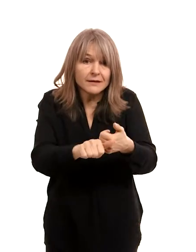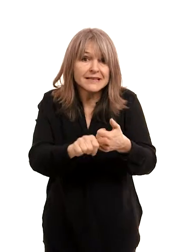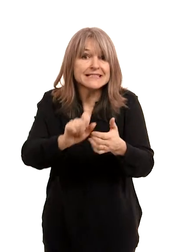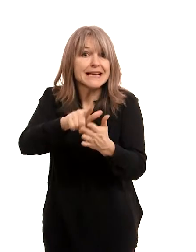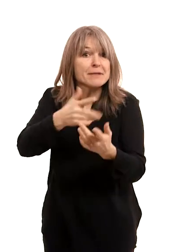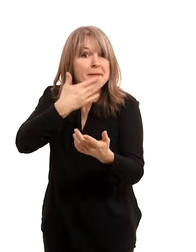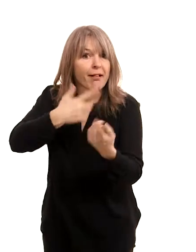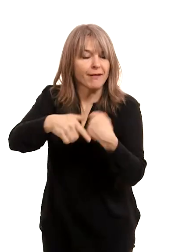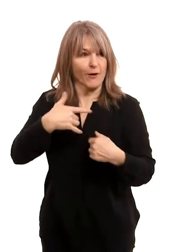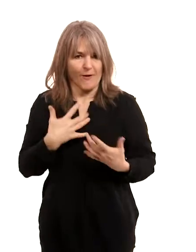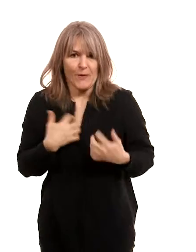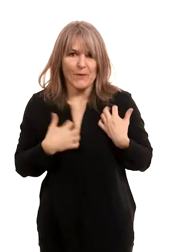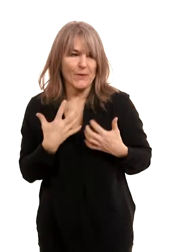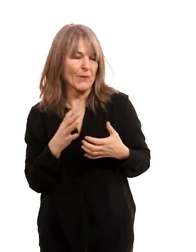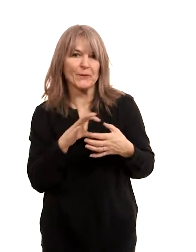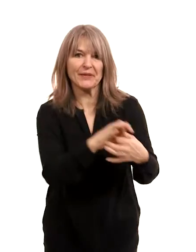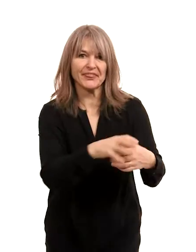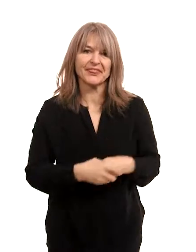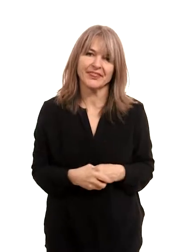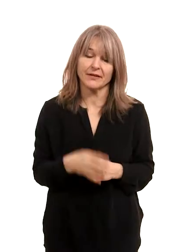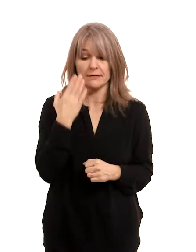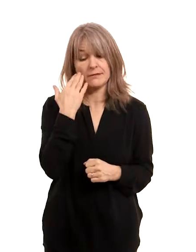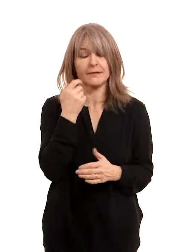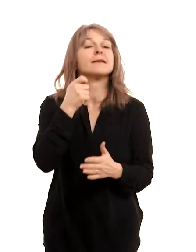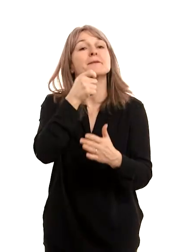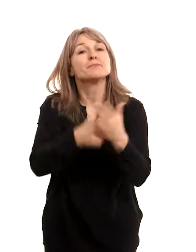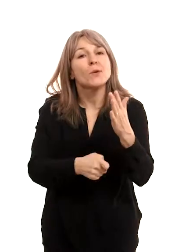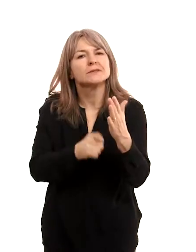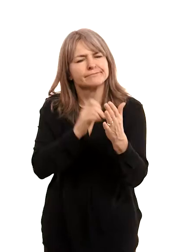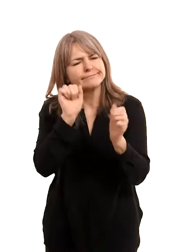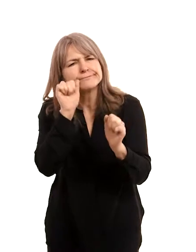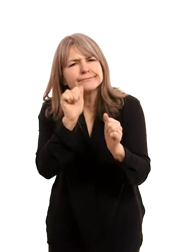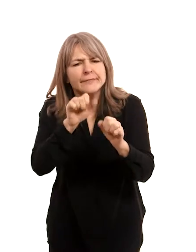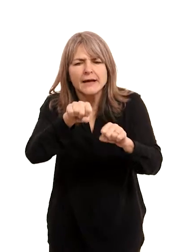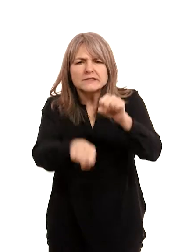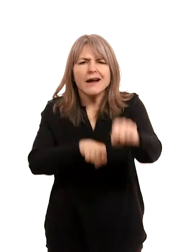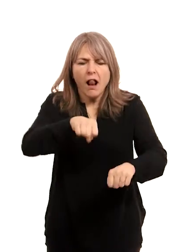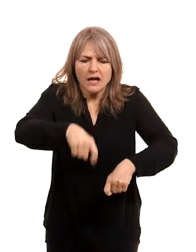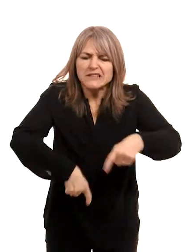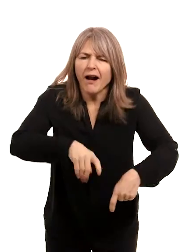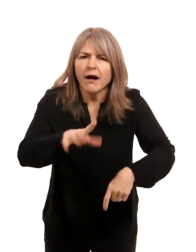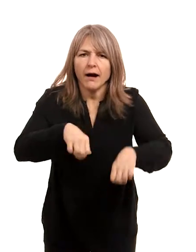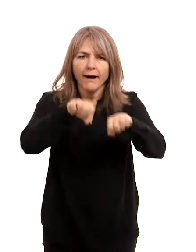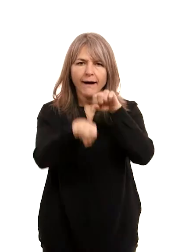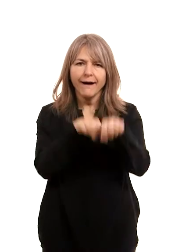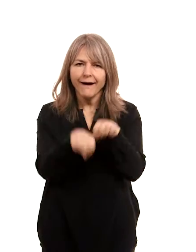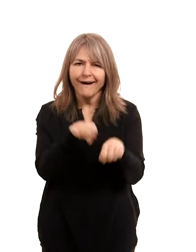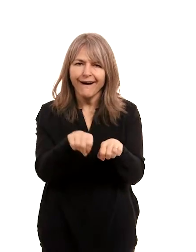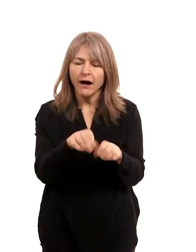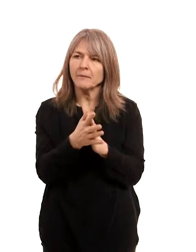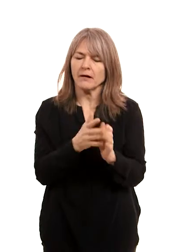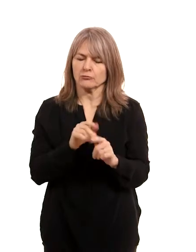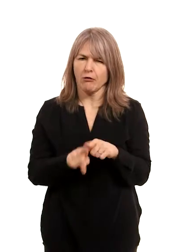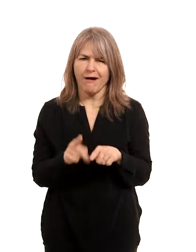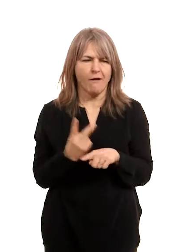hand cycle, so gymaint hand cycle, so fi'n seiglo pa mor aml a fi'n gallu hefyd. Nes i wneud